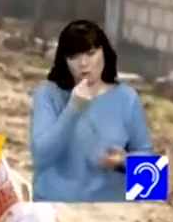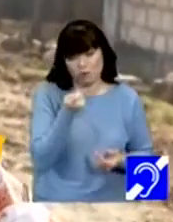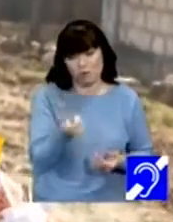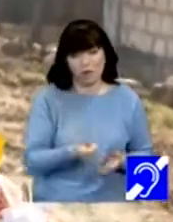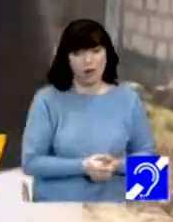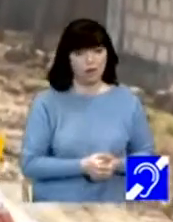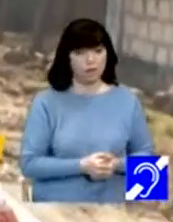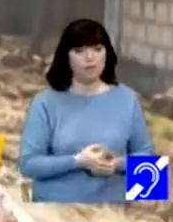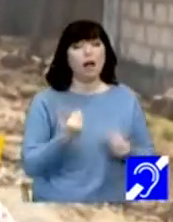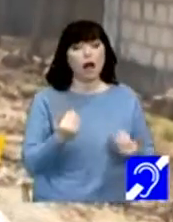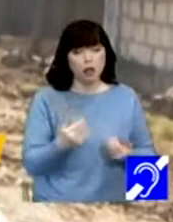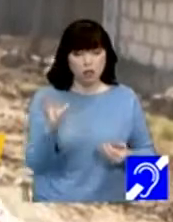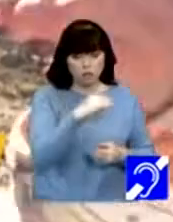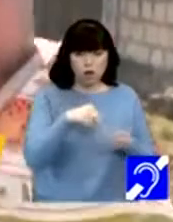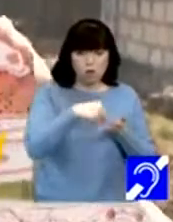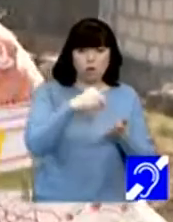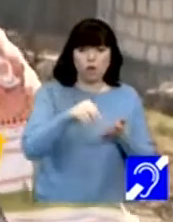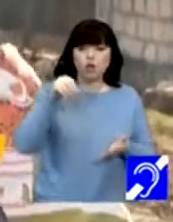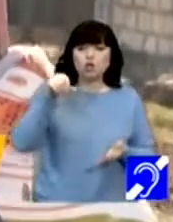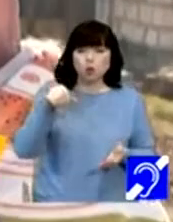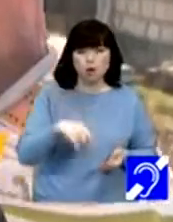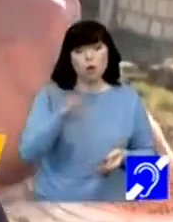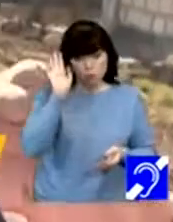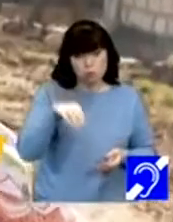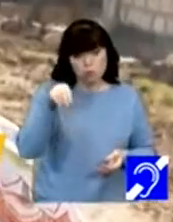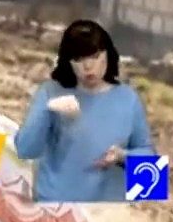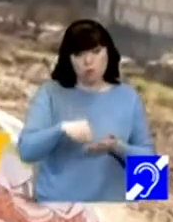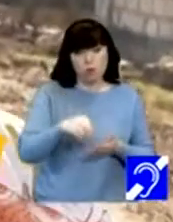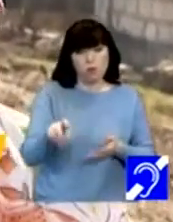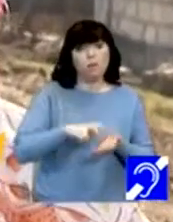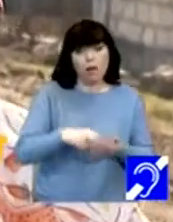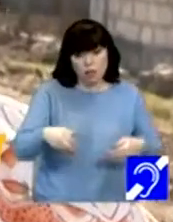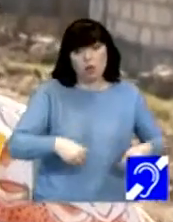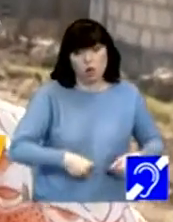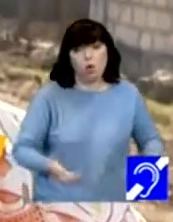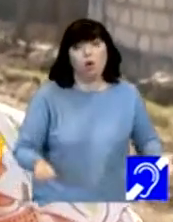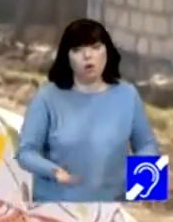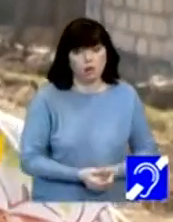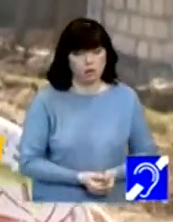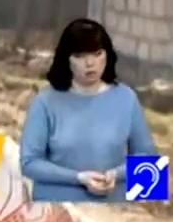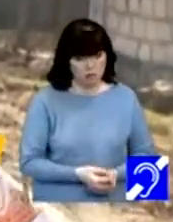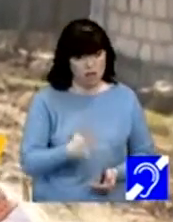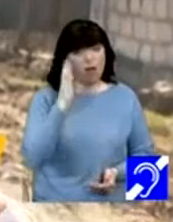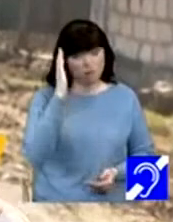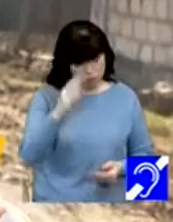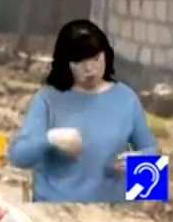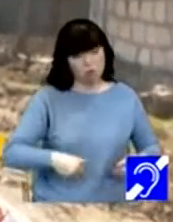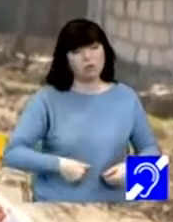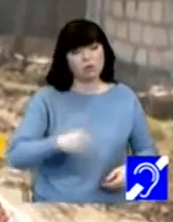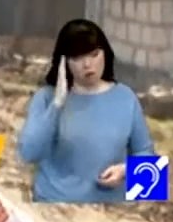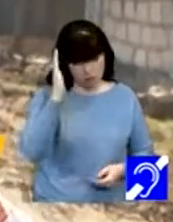apucat de cumpărat sal. Păi cumpăr, că suntem oameni. Suntem, foame suntem. Și din deși, că arșii foame, dragul tău,